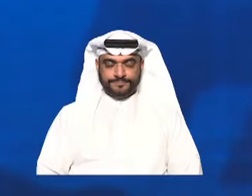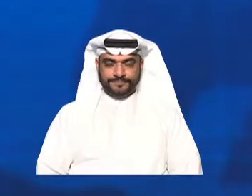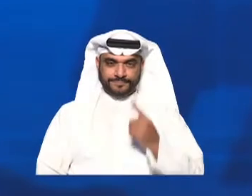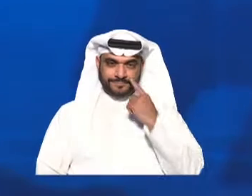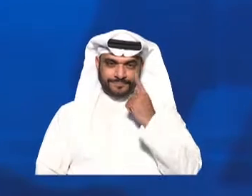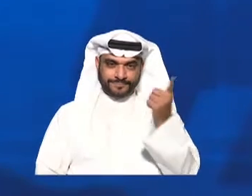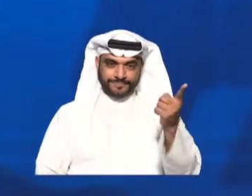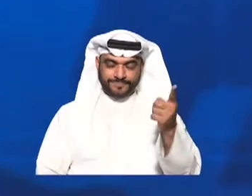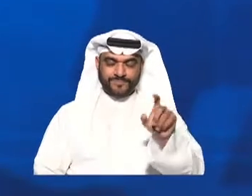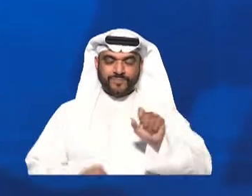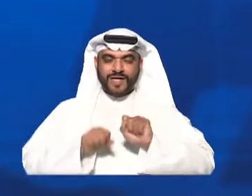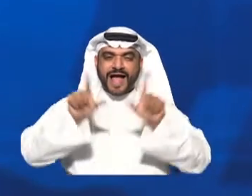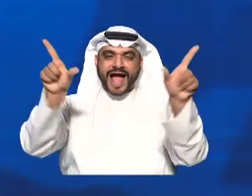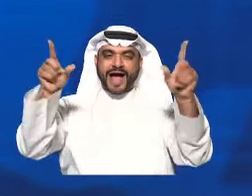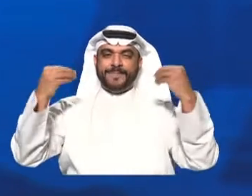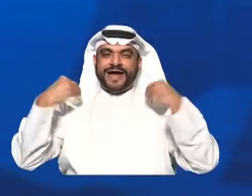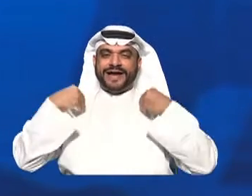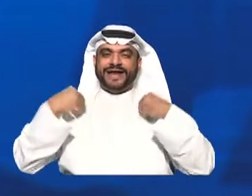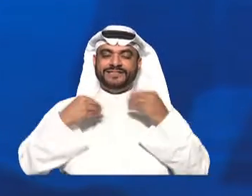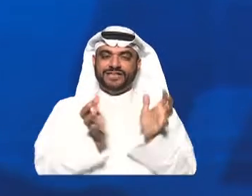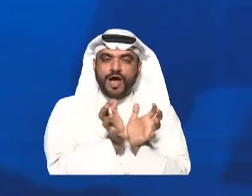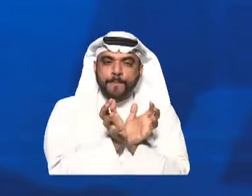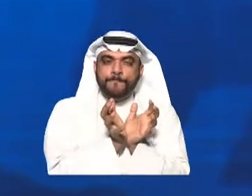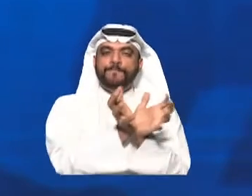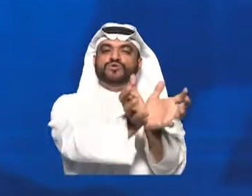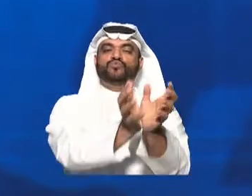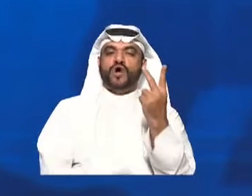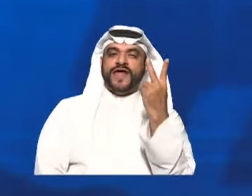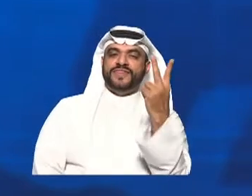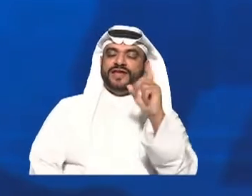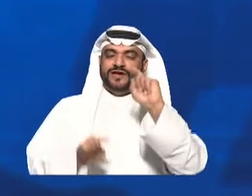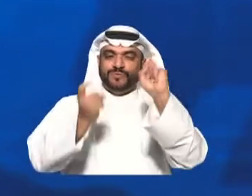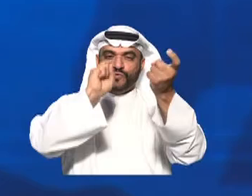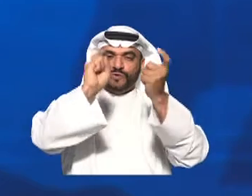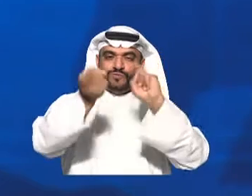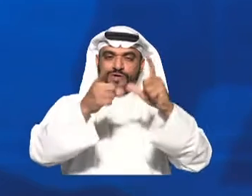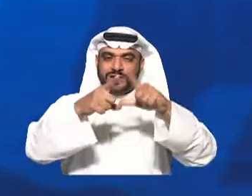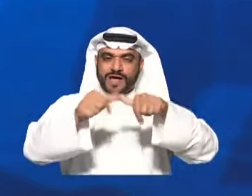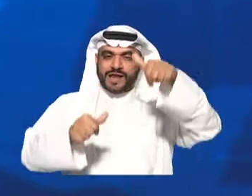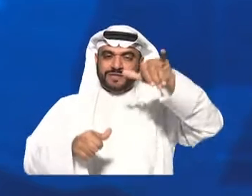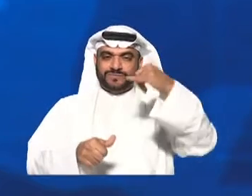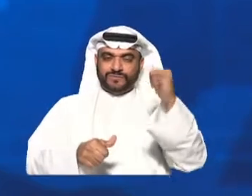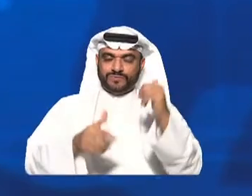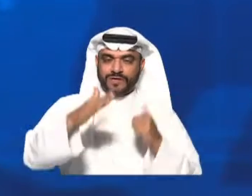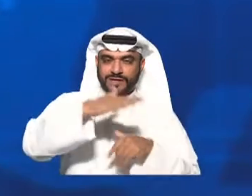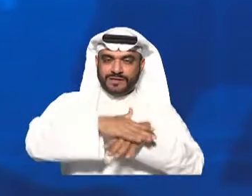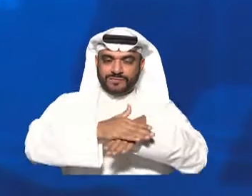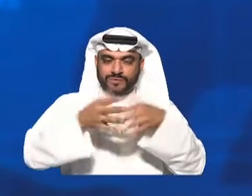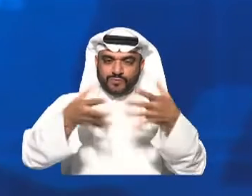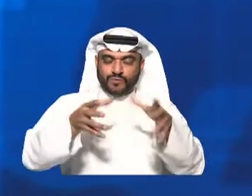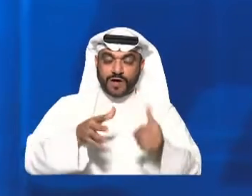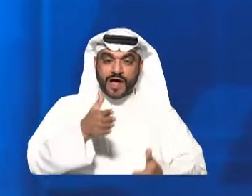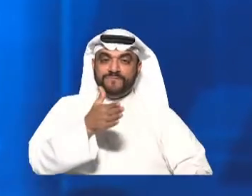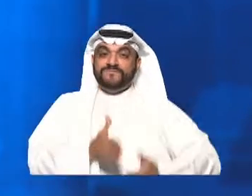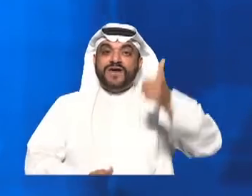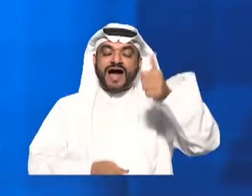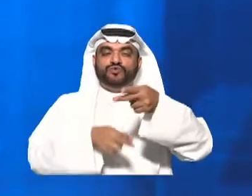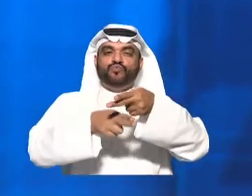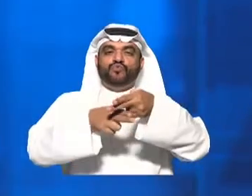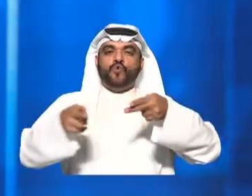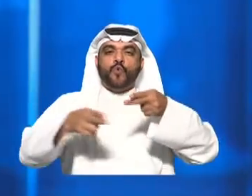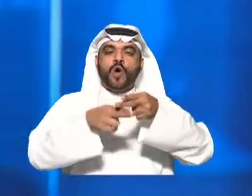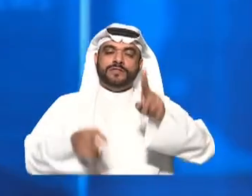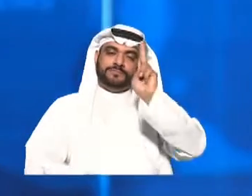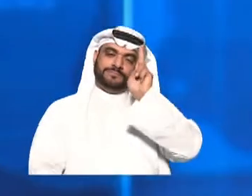المشاهدين ضمن منافسات المجموعة الثانية لخليج 24 لكرة القدم، تغلب منتخبنا الوطني على شقيقه